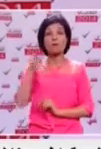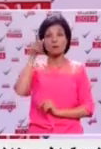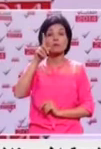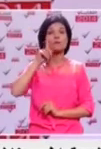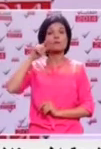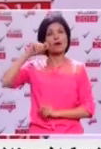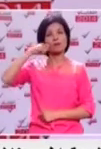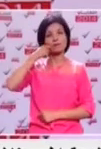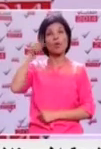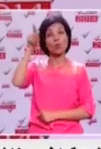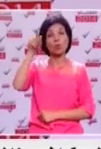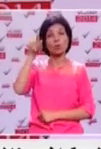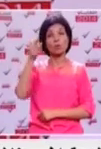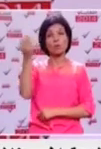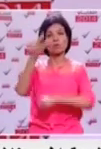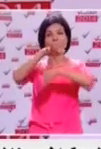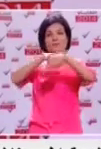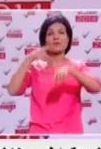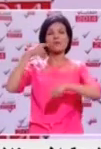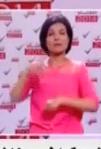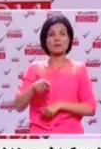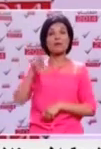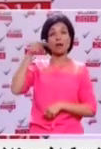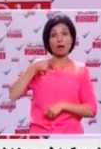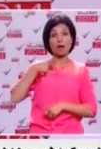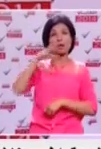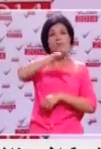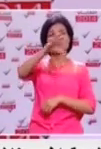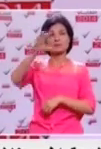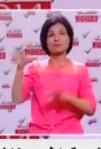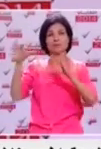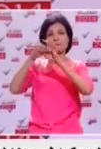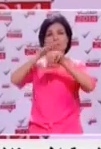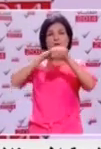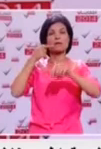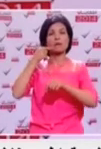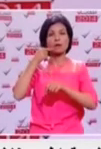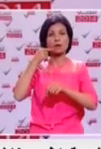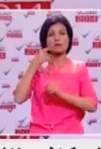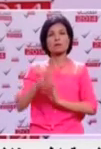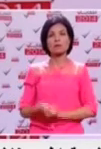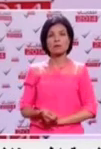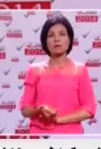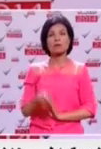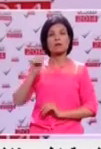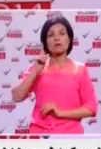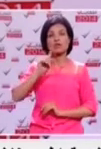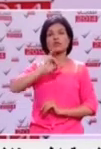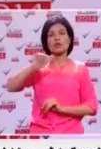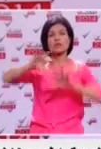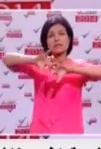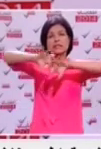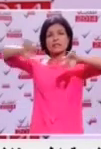إخواني أخواتي بولاية نابل، إن ربوعنا خلافا لما يمكن تصوره ليست